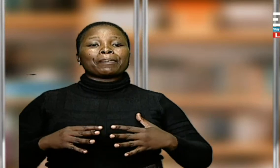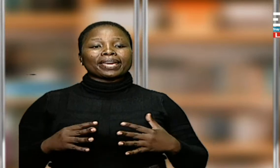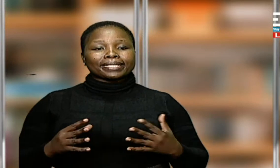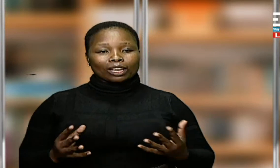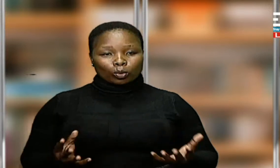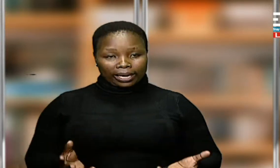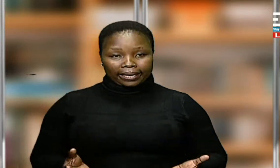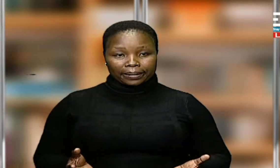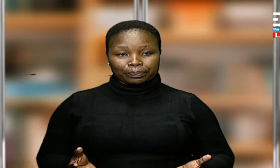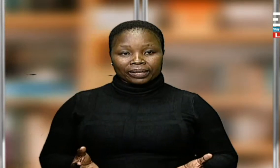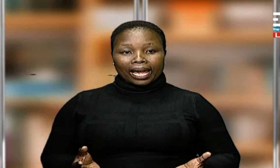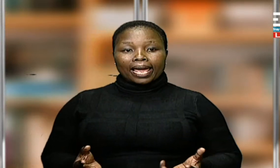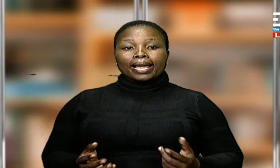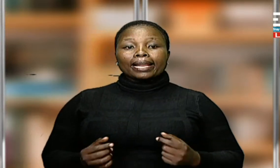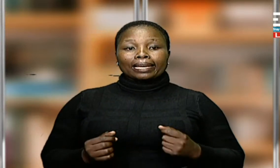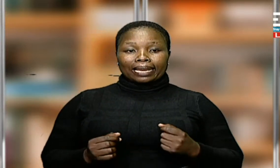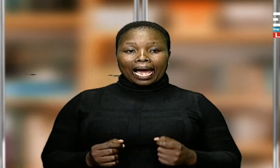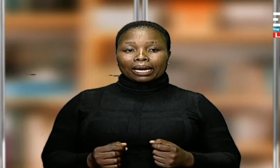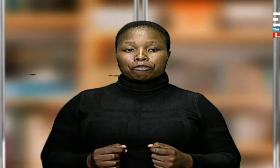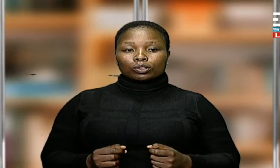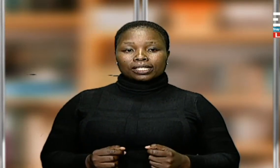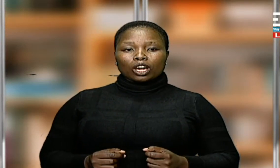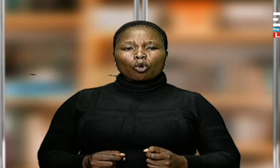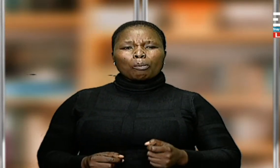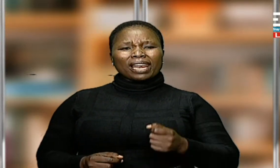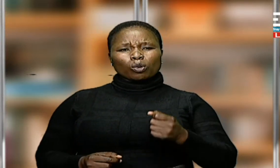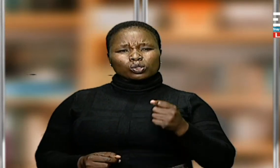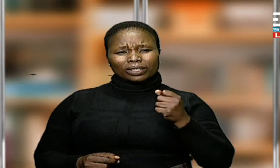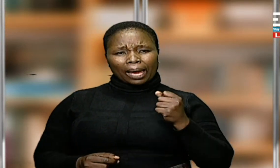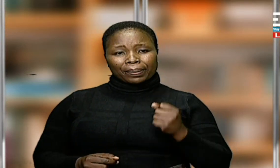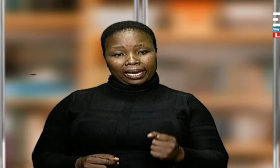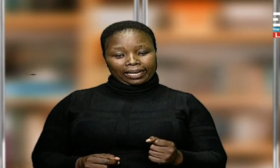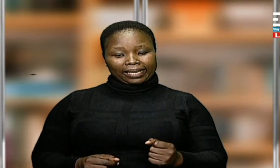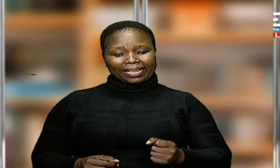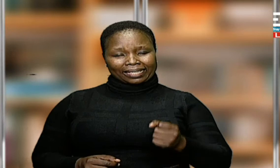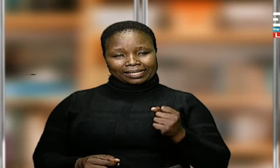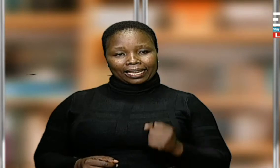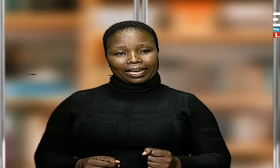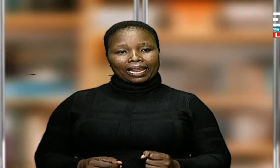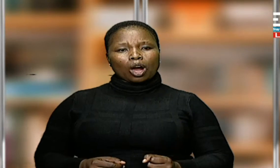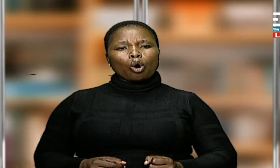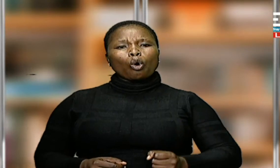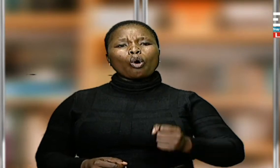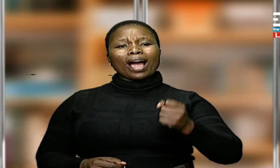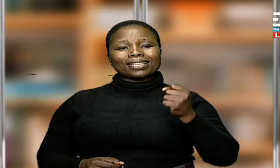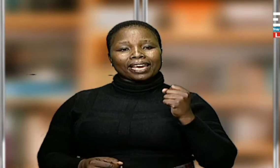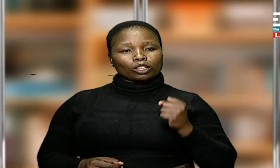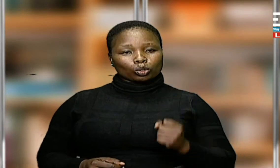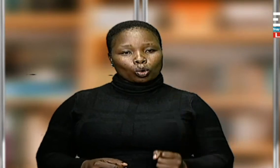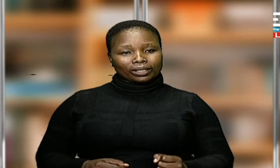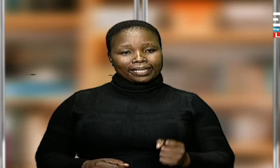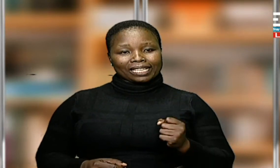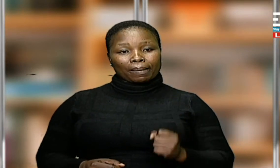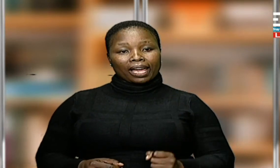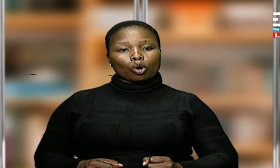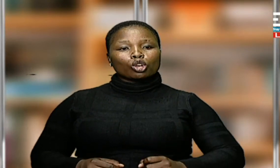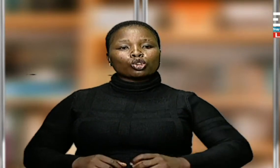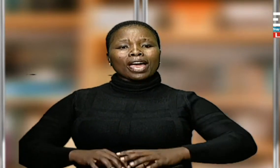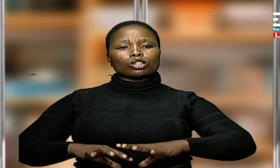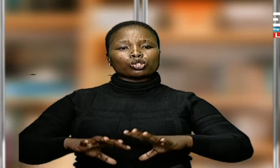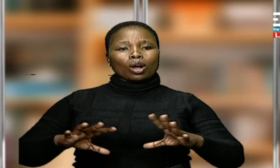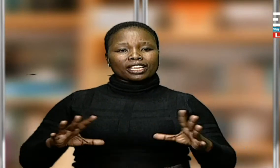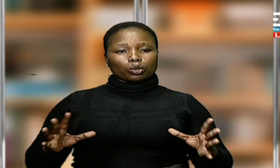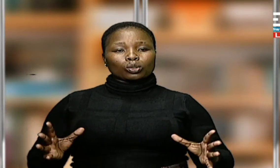seyifike emaphethelweni la ke mfundzi kumele ukuthi ucaphele ngiyagcizelela ungasayicoci indzaba